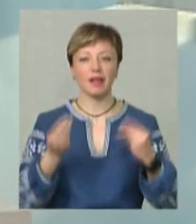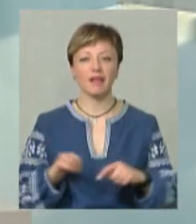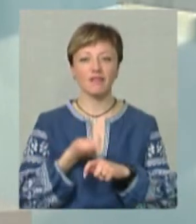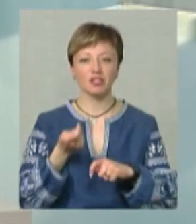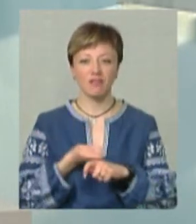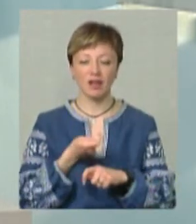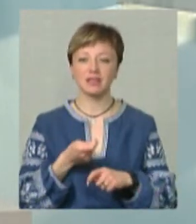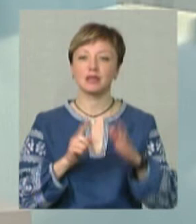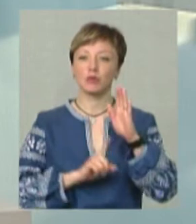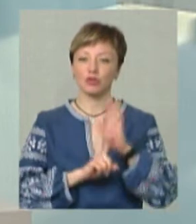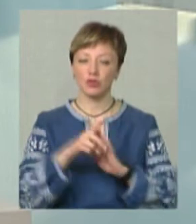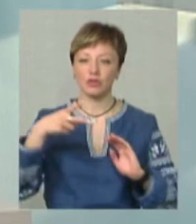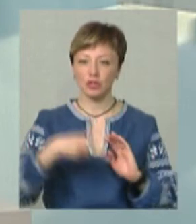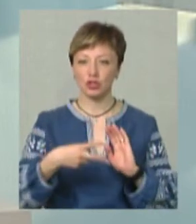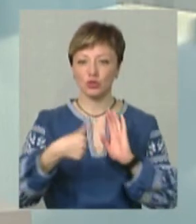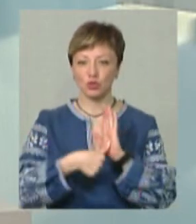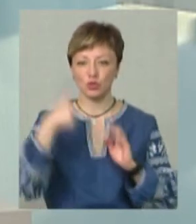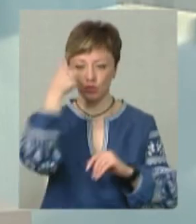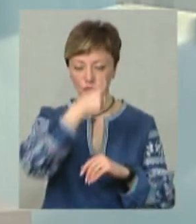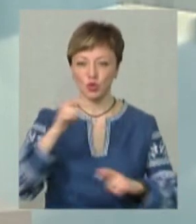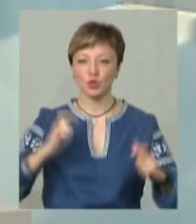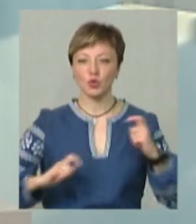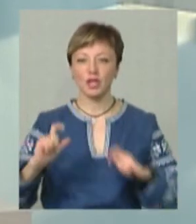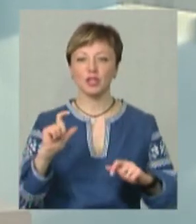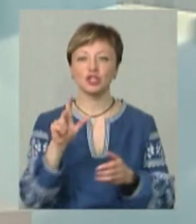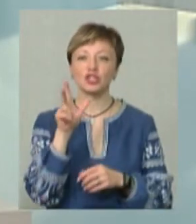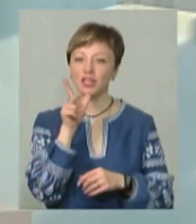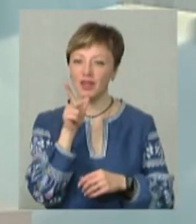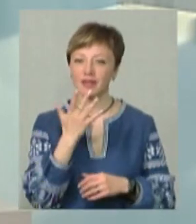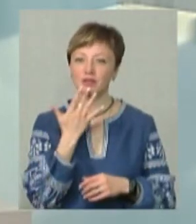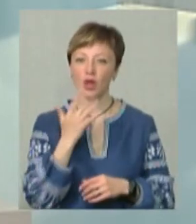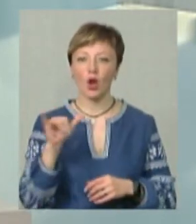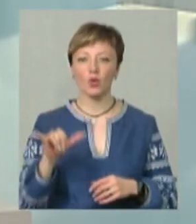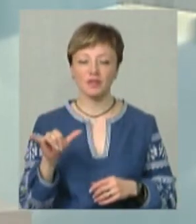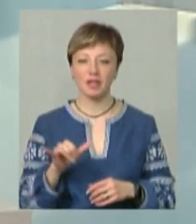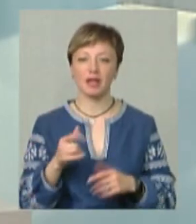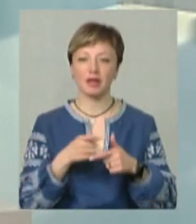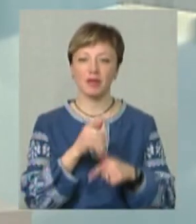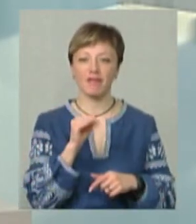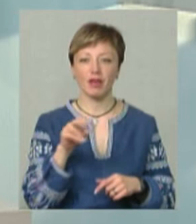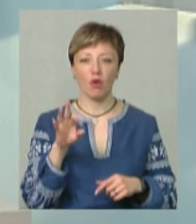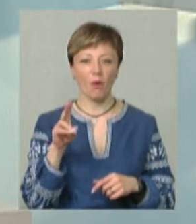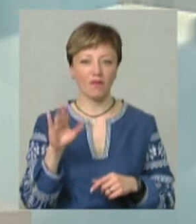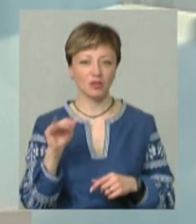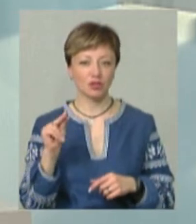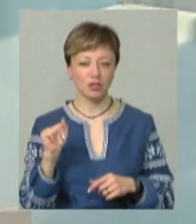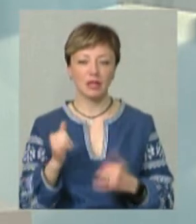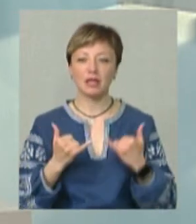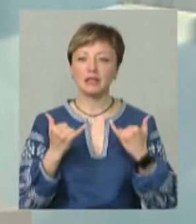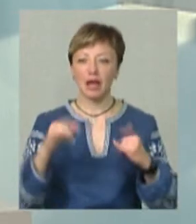вишиванки, започаткований у 2006 році студентами Чернівецького національного університету імені Юрія Федьковича.